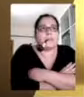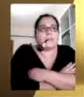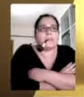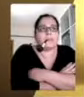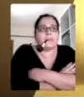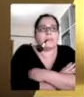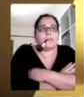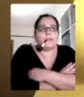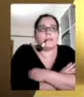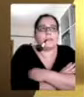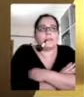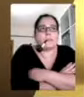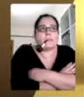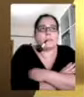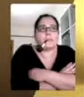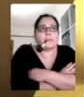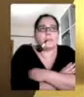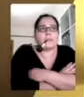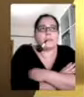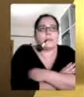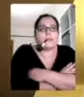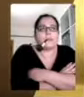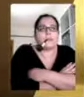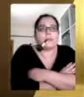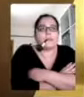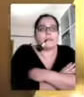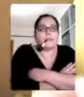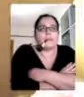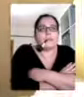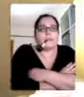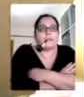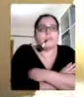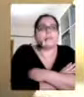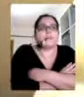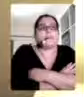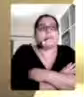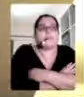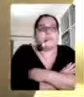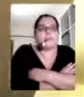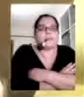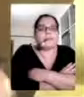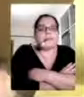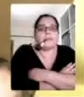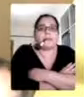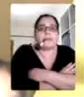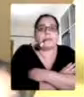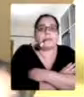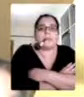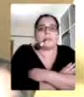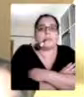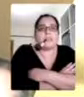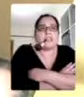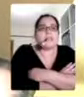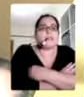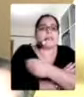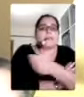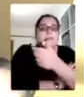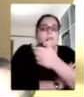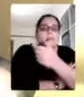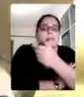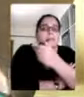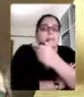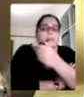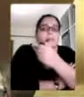Yani pahalı bir şey değil. Hatta yani oradaki en adi bir şey çünkü bu üst kapak yüzlü şekilde satılıyor. Bunun bütün alamet Evet.